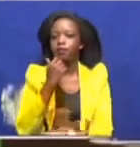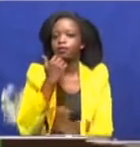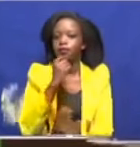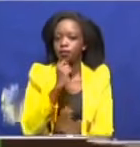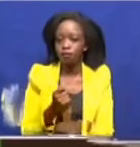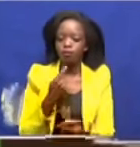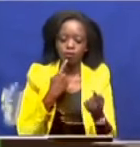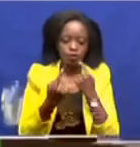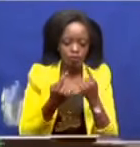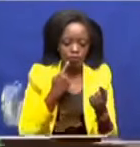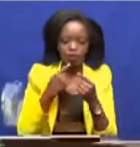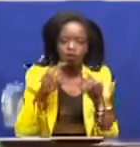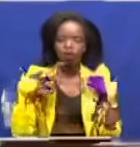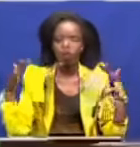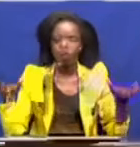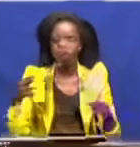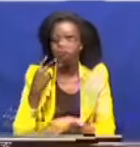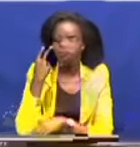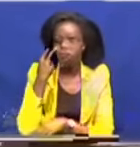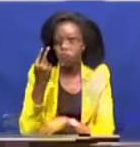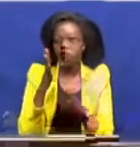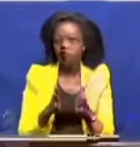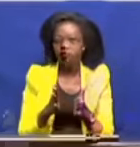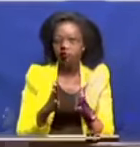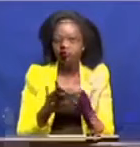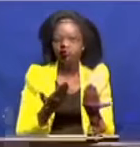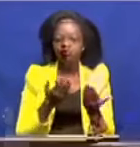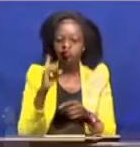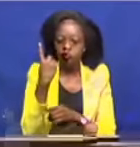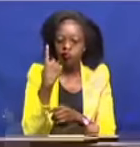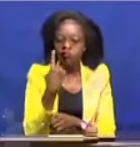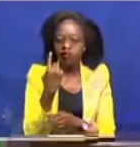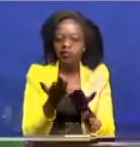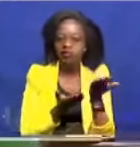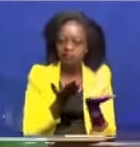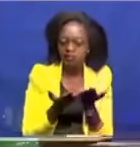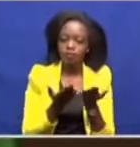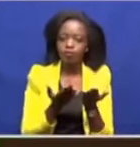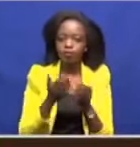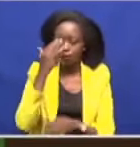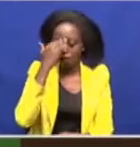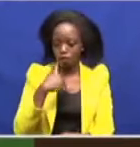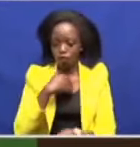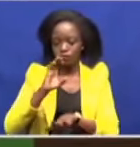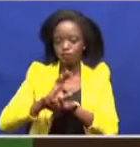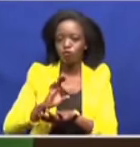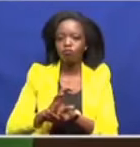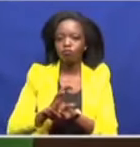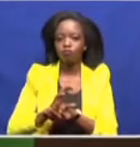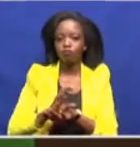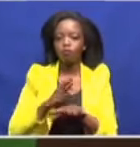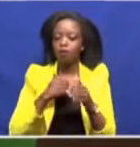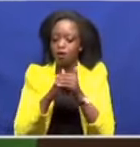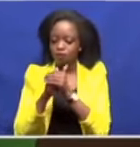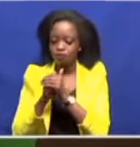kwa vinywa vya manabii. Nasadiki kwa kanisa moja takatifu katoliki la mitume, na